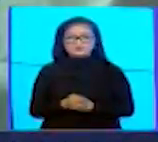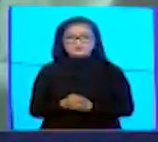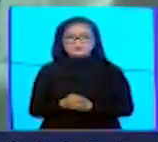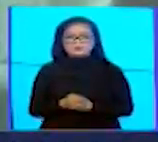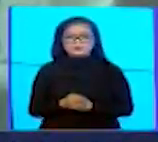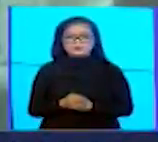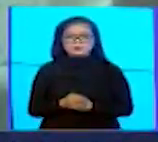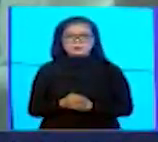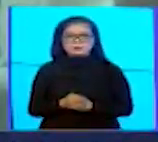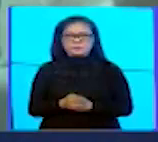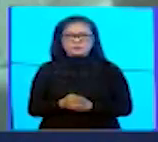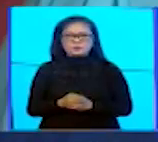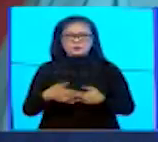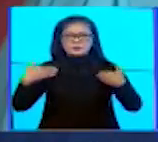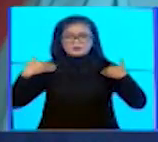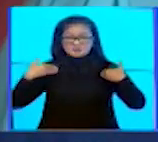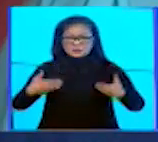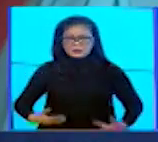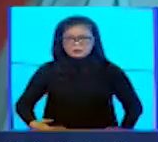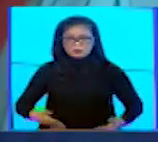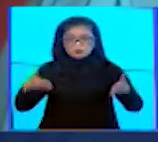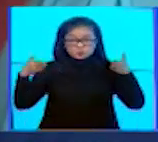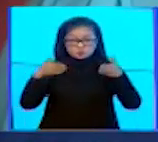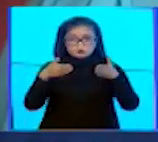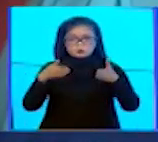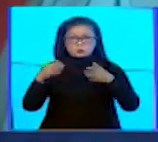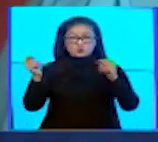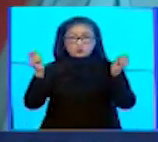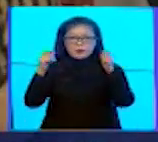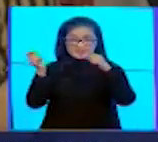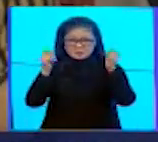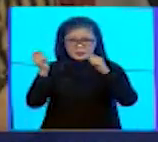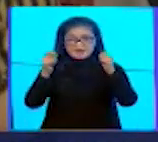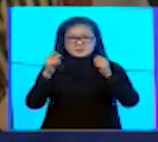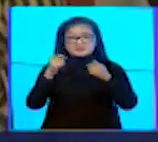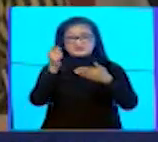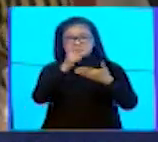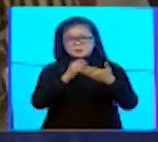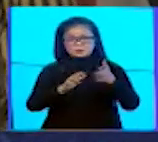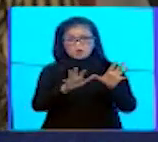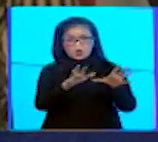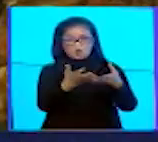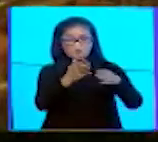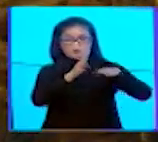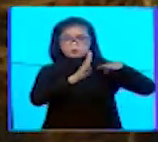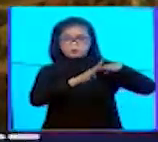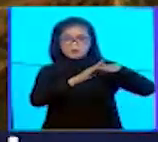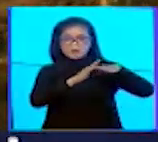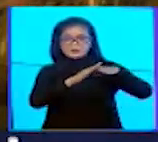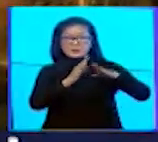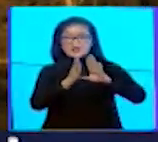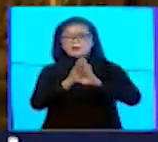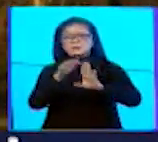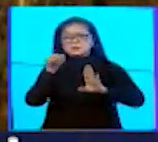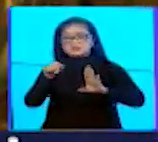Dengan menggunakan kostum khas pewayangan, sejumlah seniman dan budayawan ini antre untuk mendapatkan vaksinasi COVID-19 di Galeri Nasional Gambir,